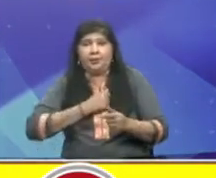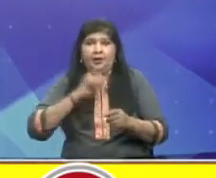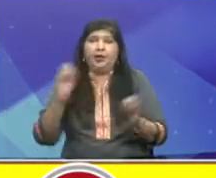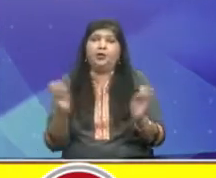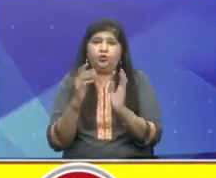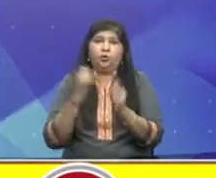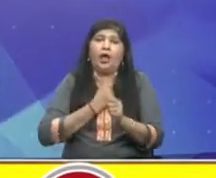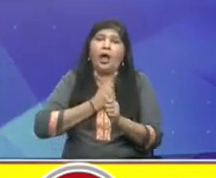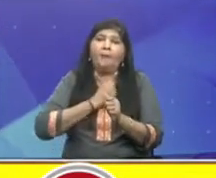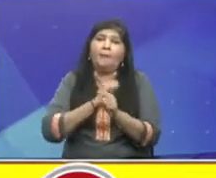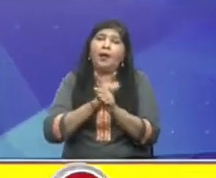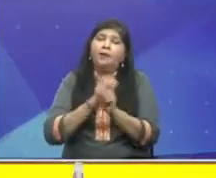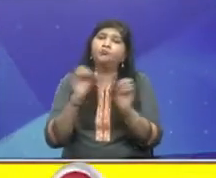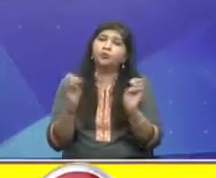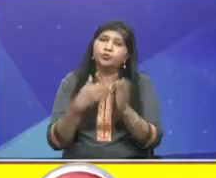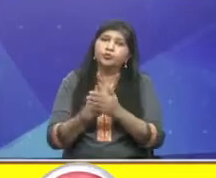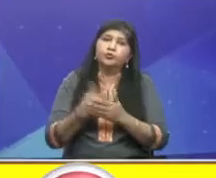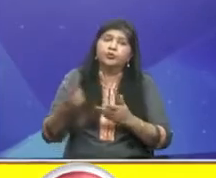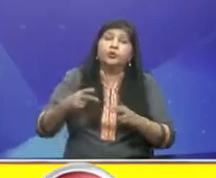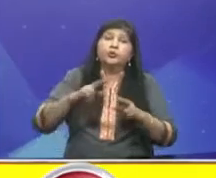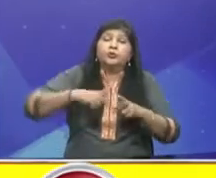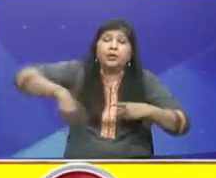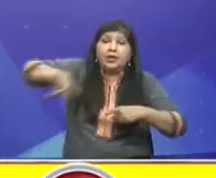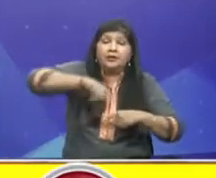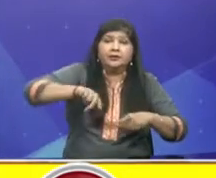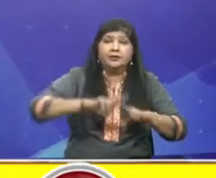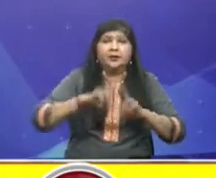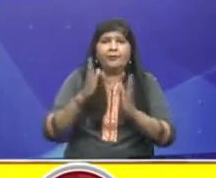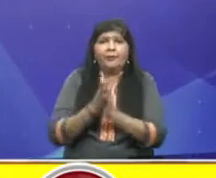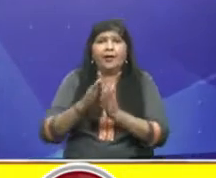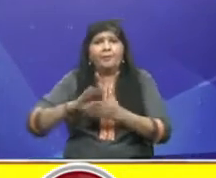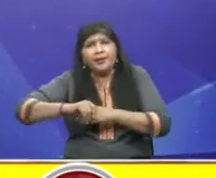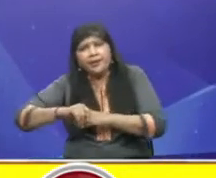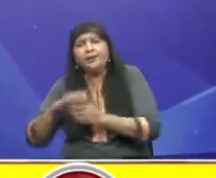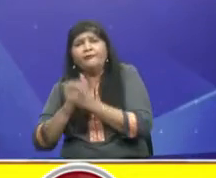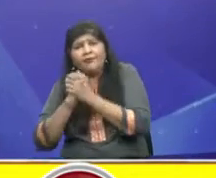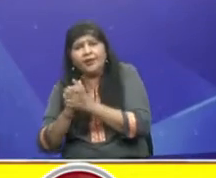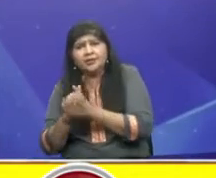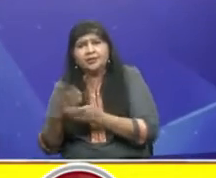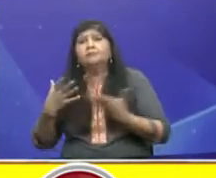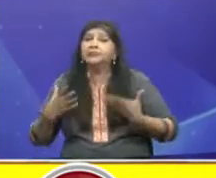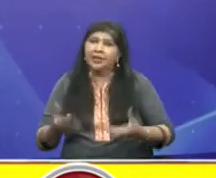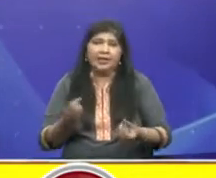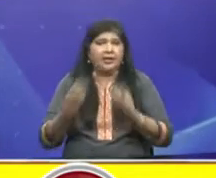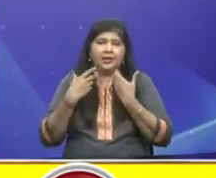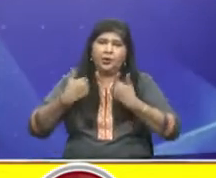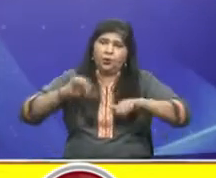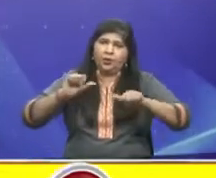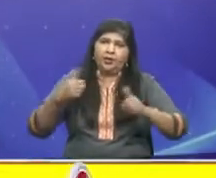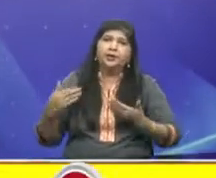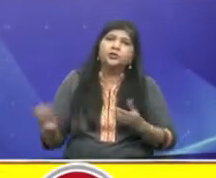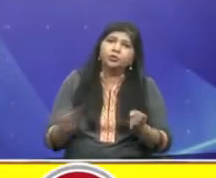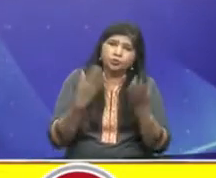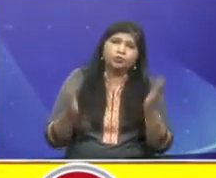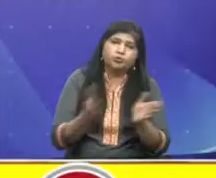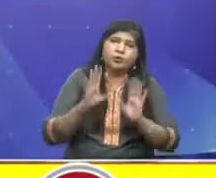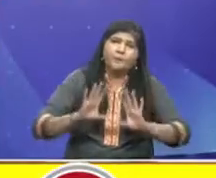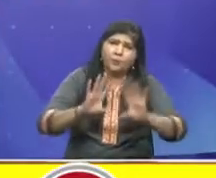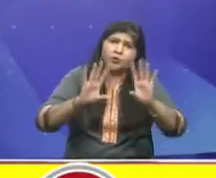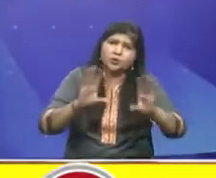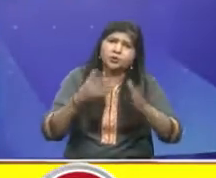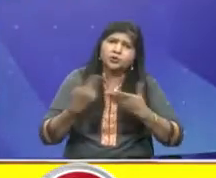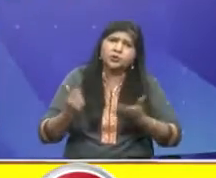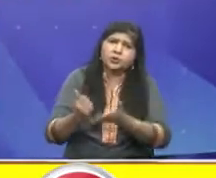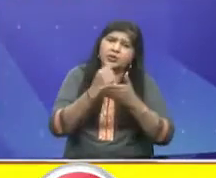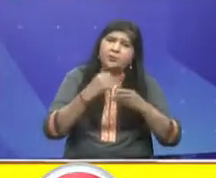कंपनी शुरू करना चाहता है तो उसके आसपास के सभी लोग बहुत उत्साहित होते हैं और इसमें उसका